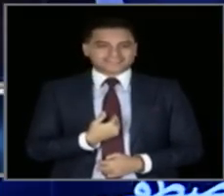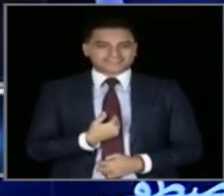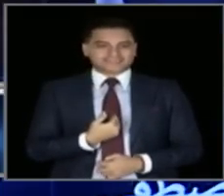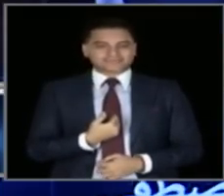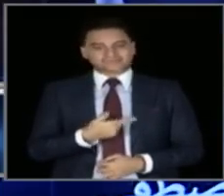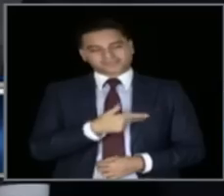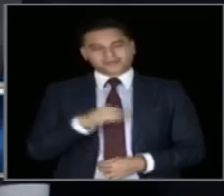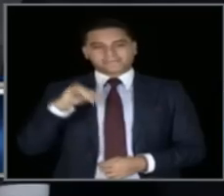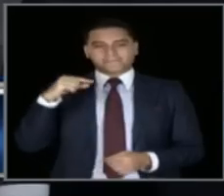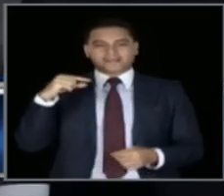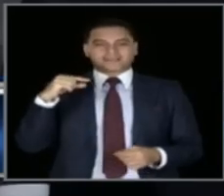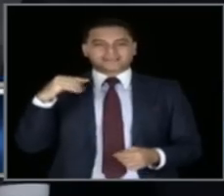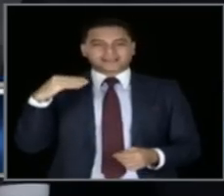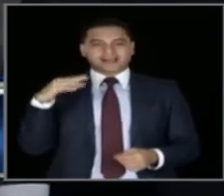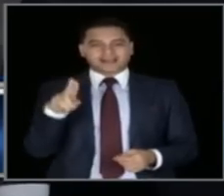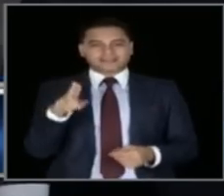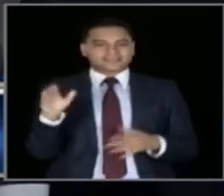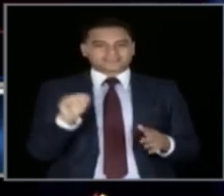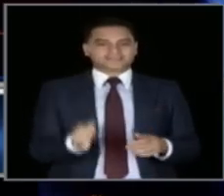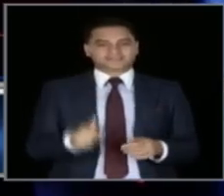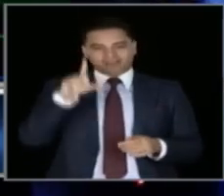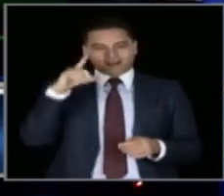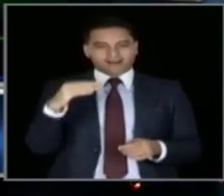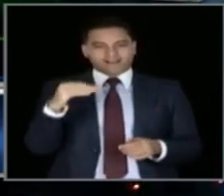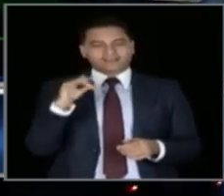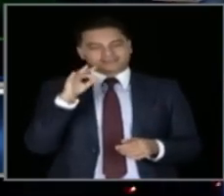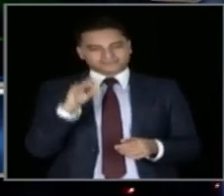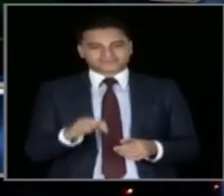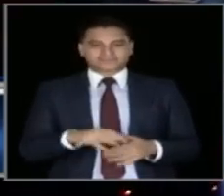طبعا. طبعا اجابه صحيحه.